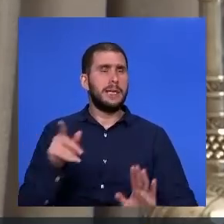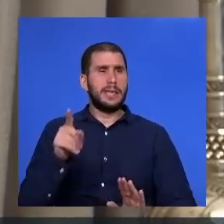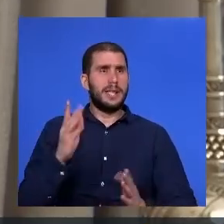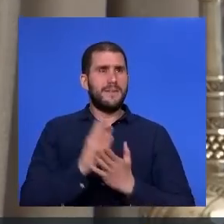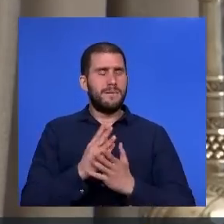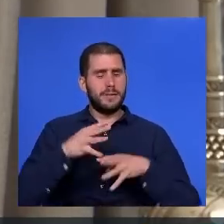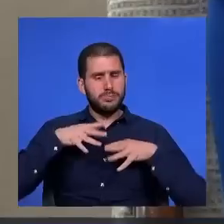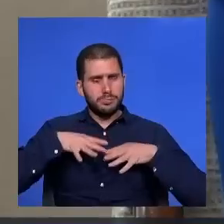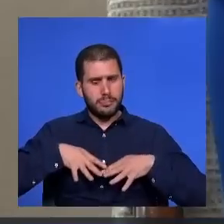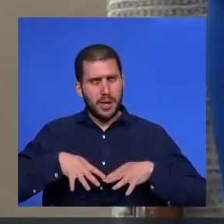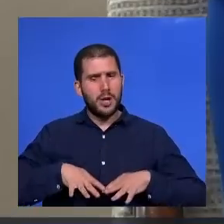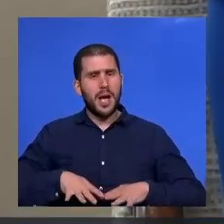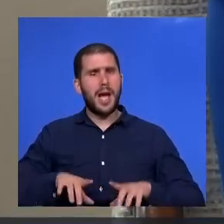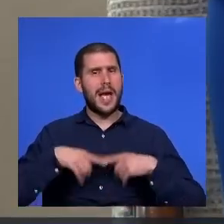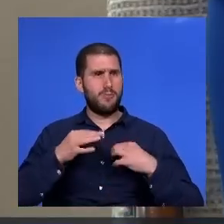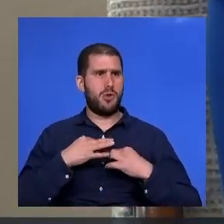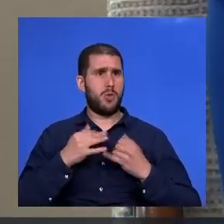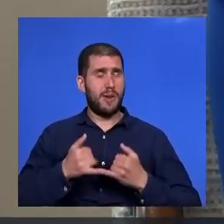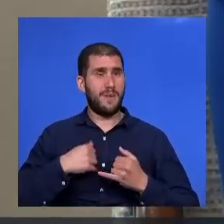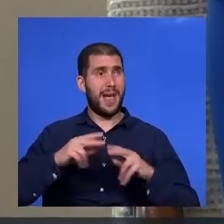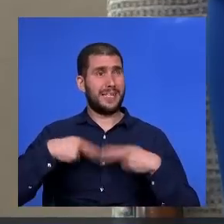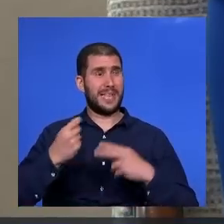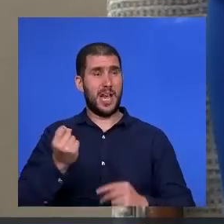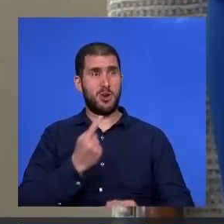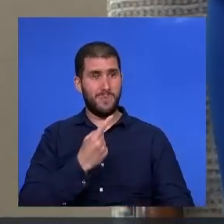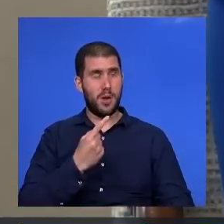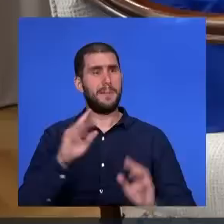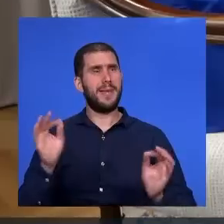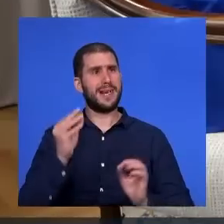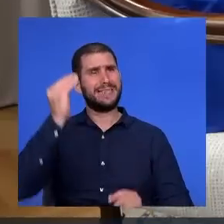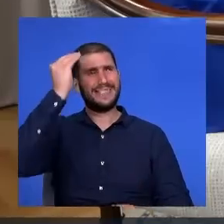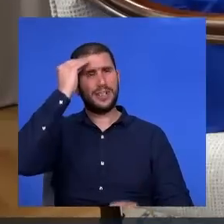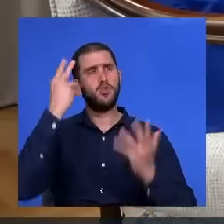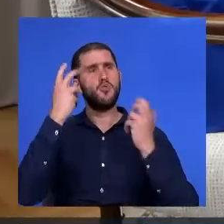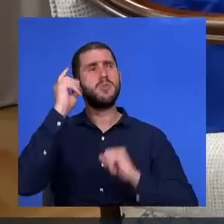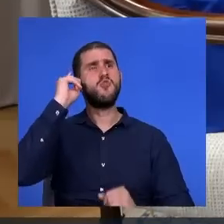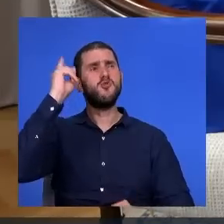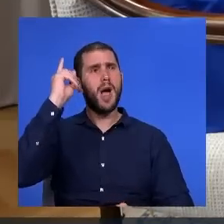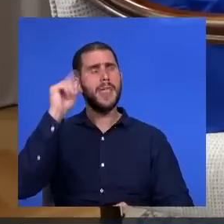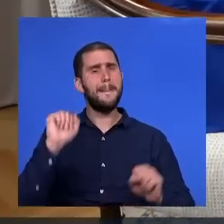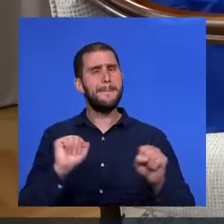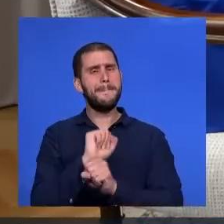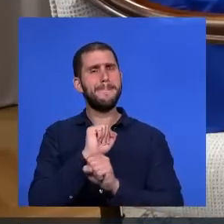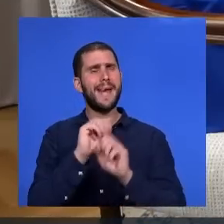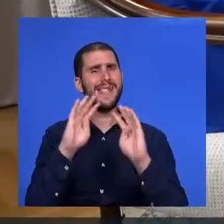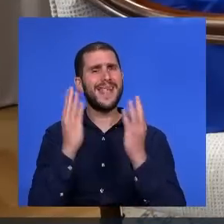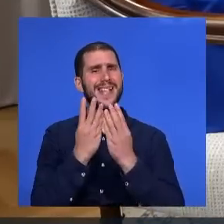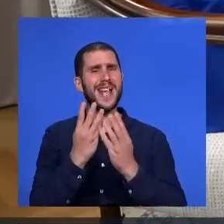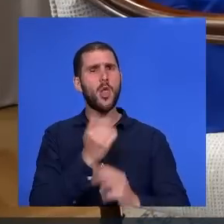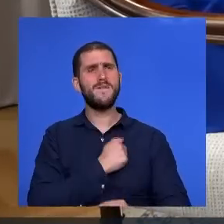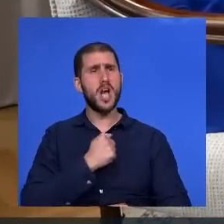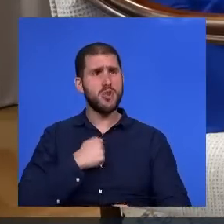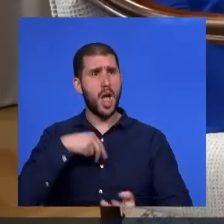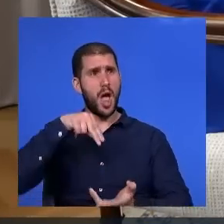זה יורד לשורש חיינו כאן. חזרתי השבוע מטקס לציון 80 שנה למרד גטו ורשה. עמדתי שם